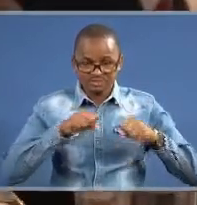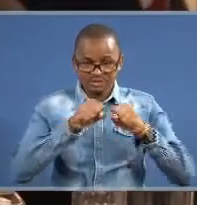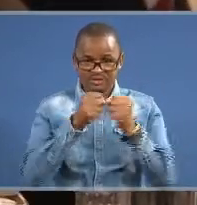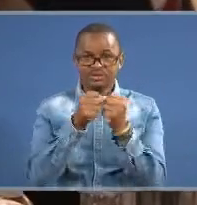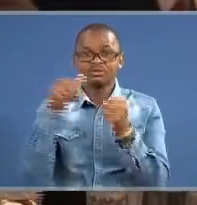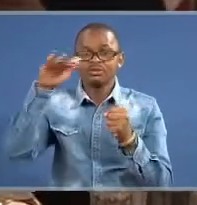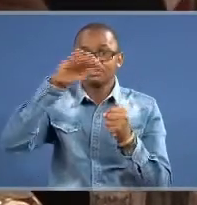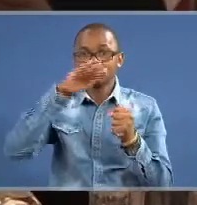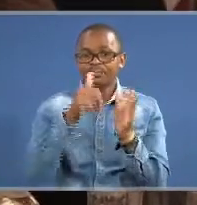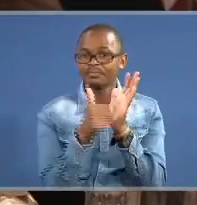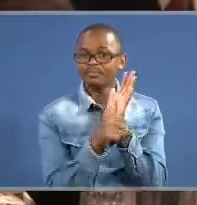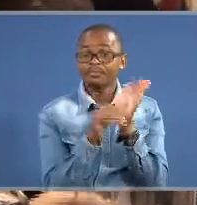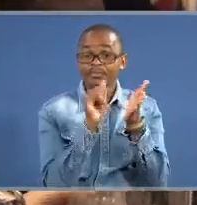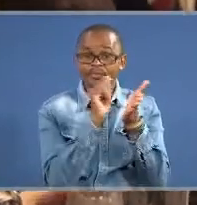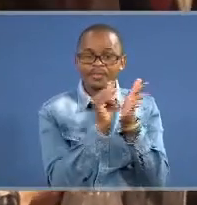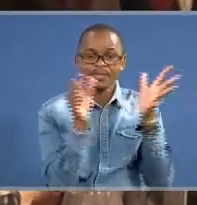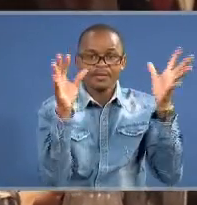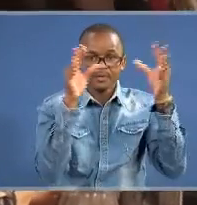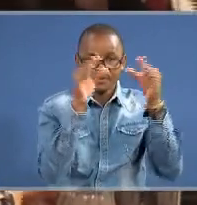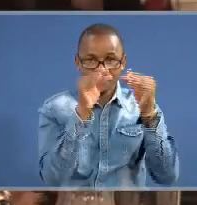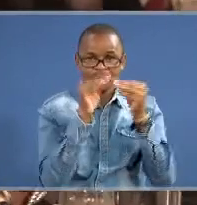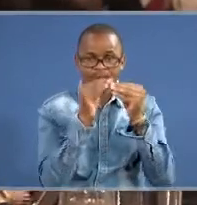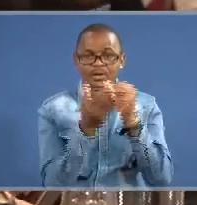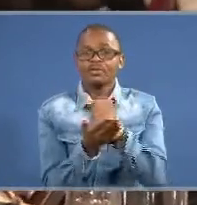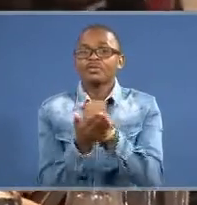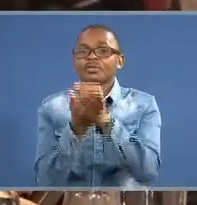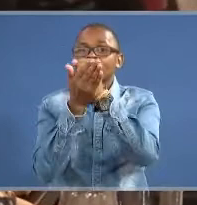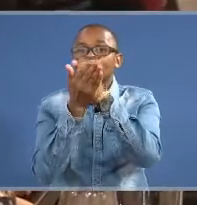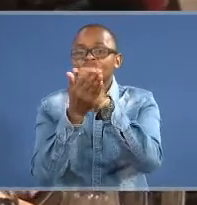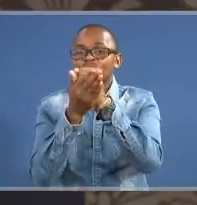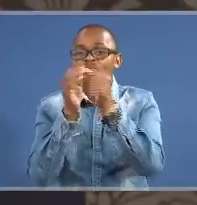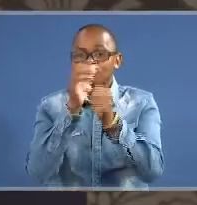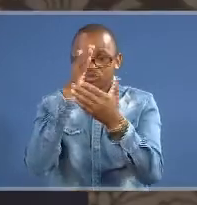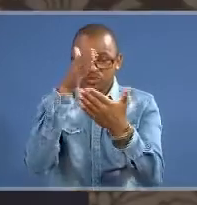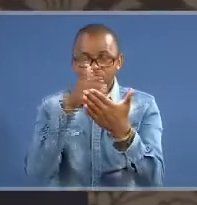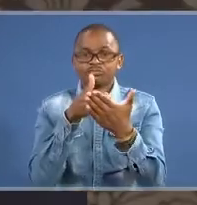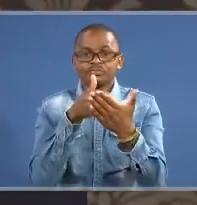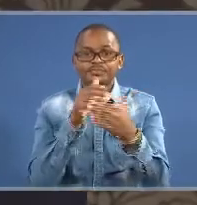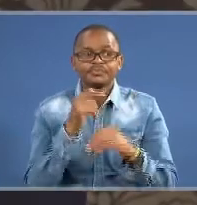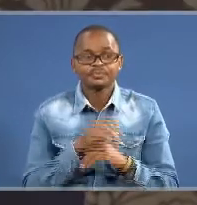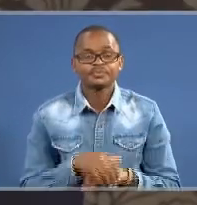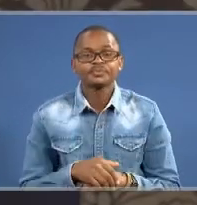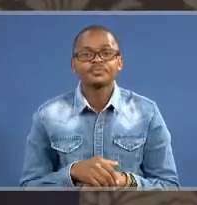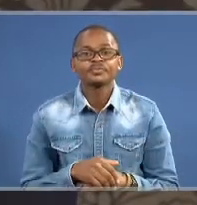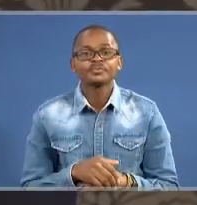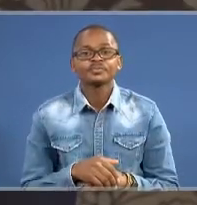mazingira, tatizo ambalo mkutano huu utasaidia kukomesha. Doubt